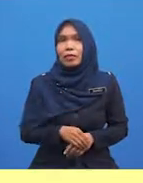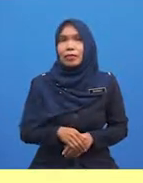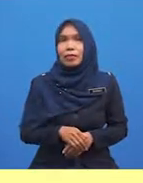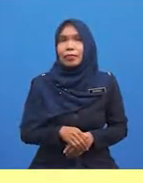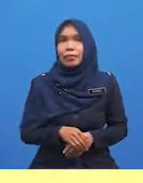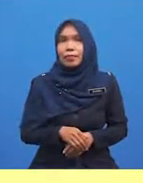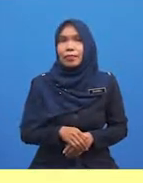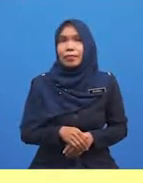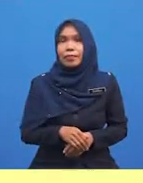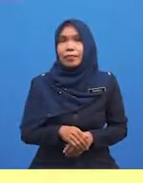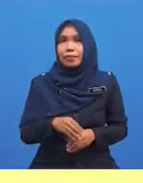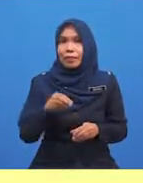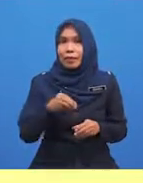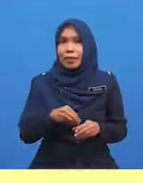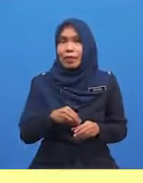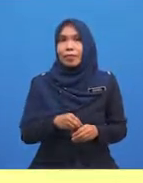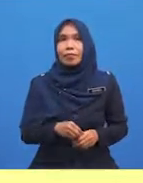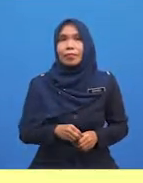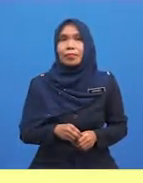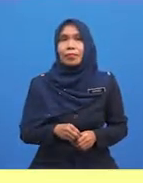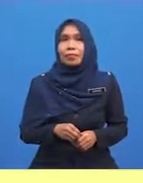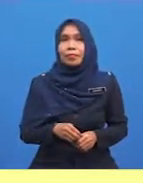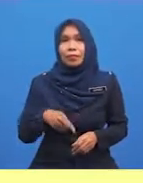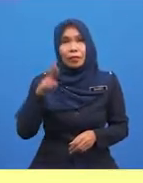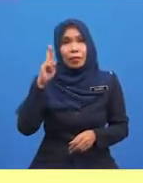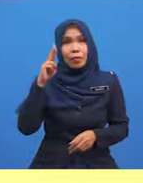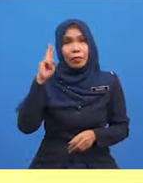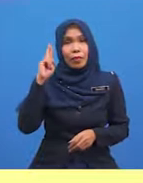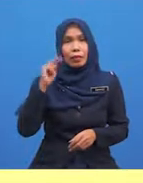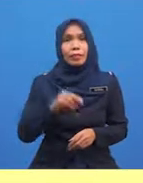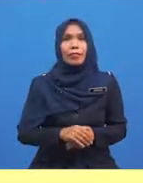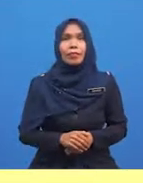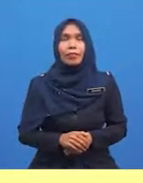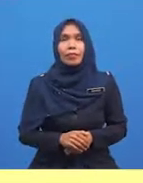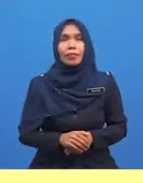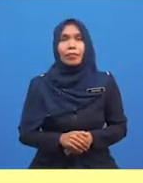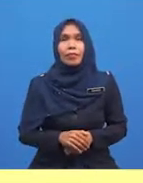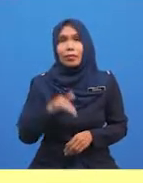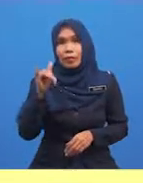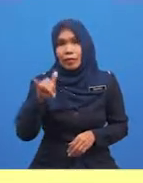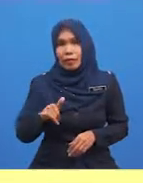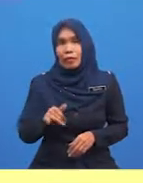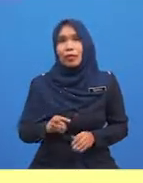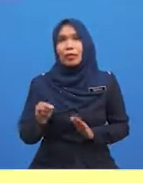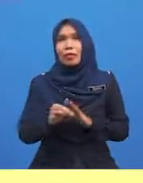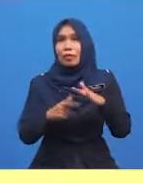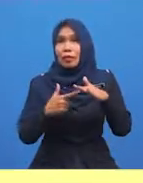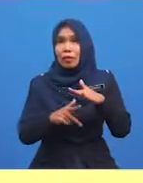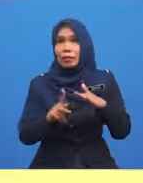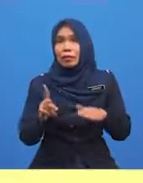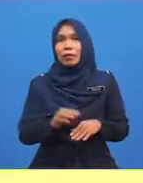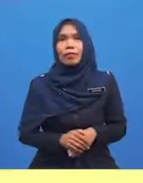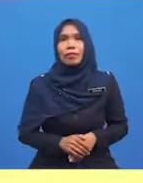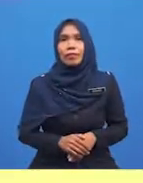Apakah perkara-perkara itu? Iaitu perkara-perkara yang melibatkan kuasa